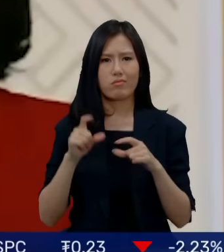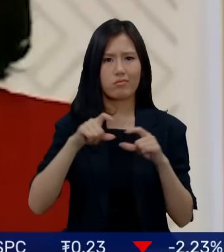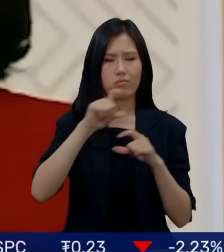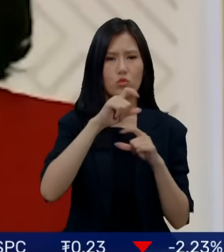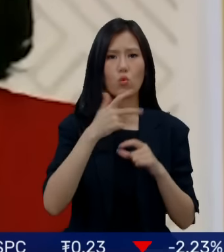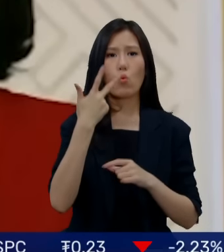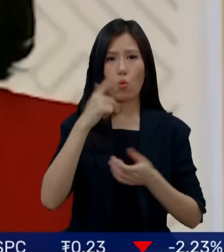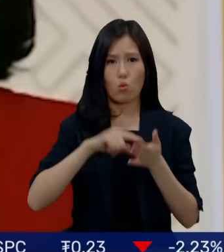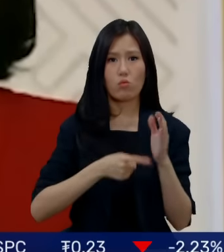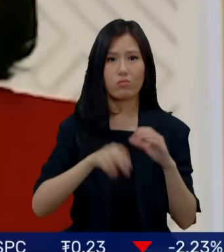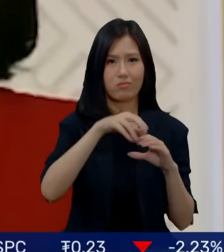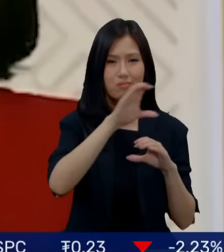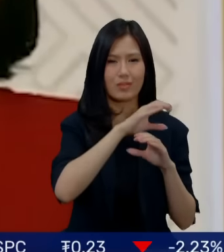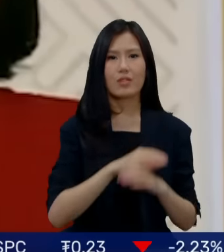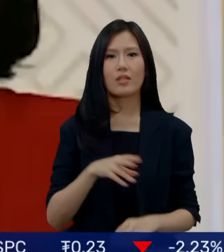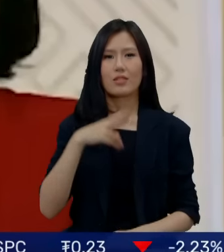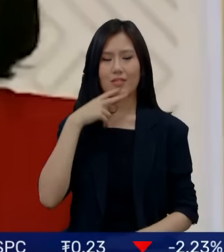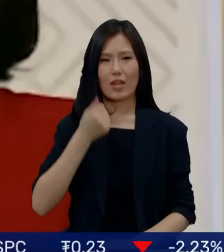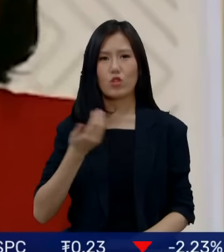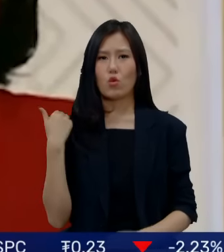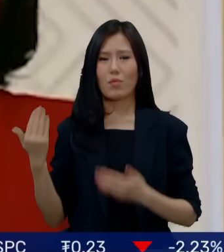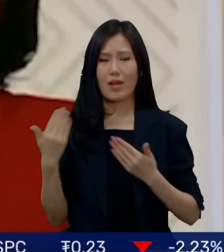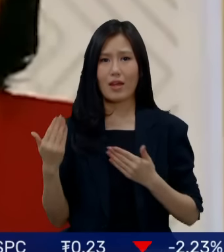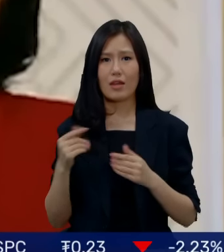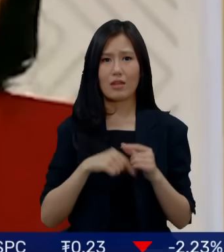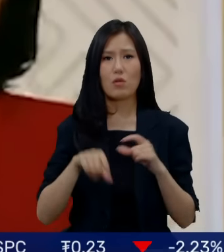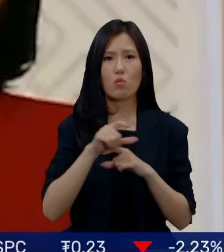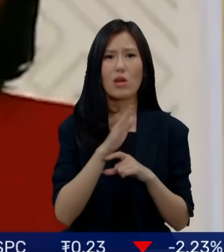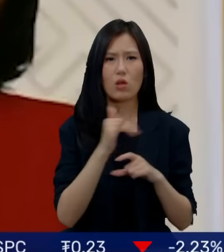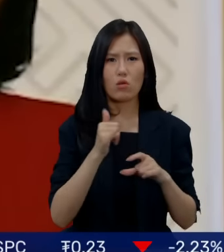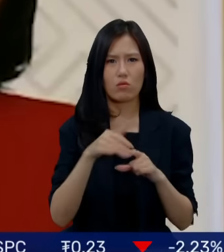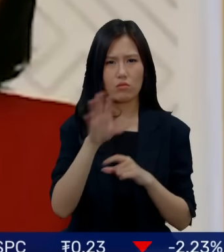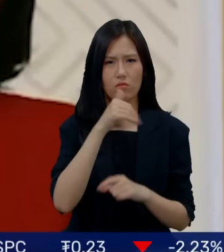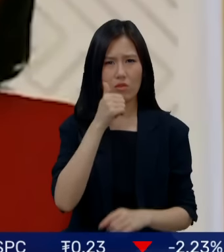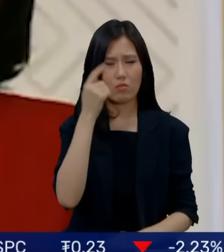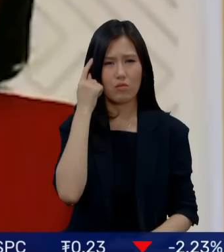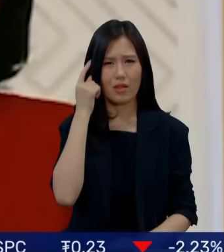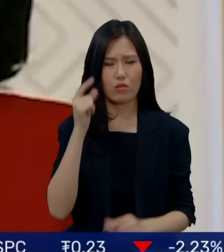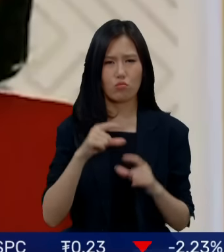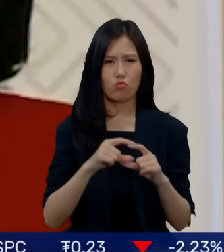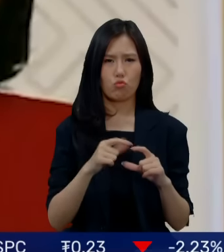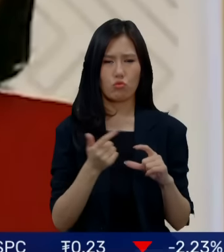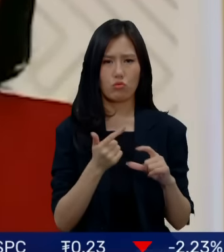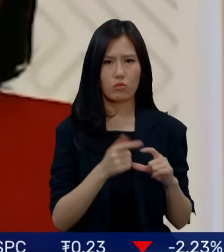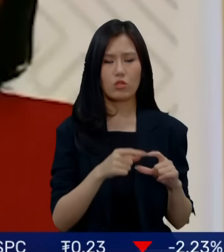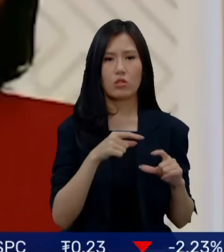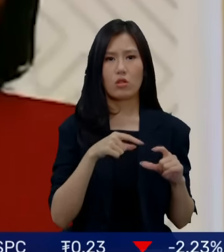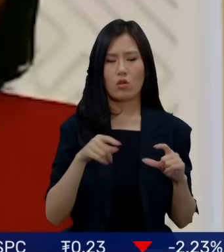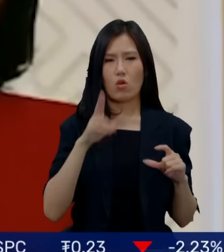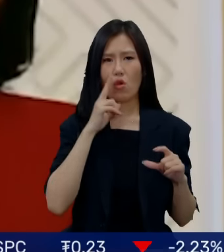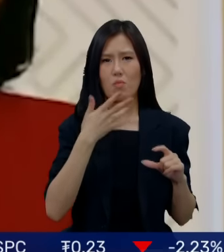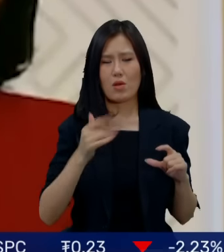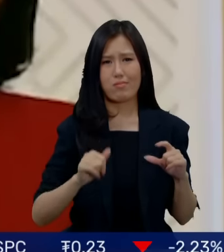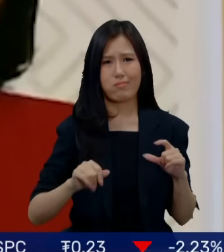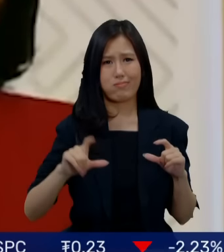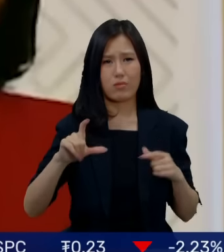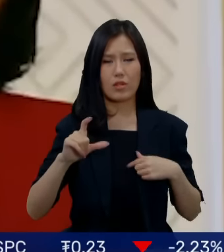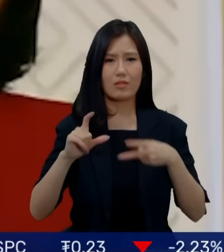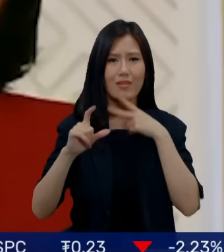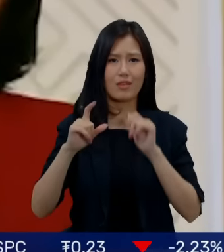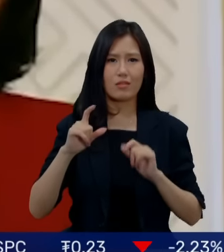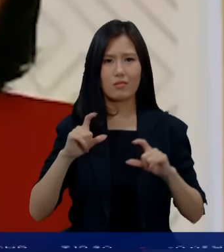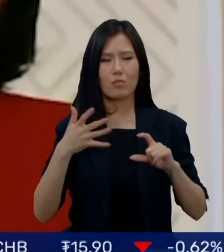дахин өсснийг бол одоо та бид бол маш сайн мэдж байгаа. Тэгэхээр үнэхээр орлогын өсөлт бол одоо энэ барааны үнийн өсөлтийг бол гүйцэхгүй байгаа дээ. За энэ нь бол